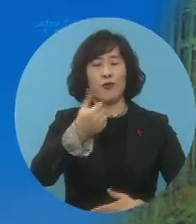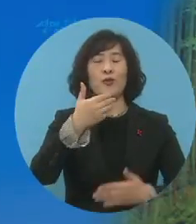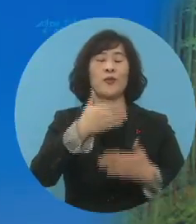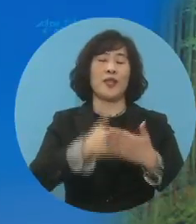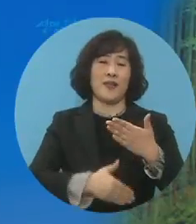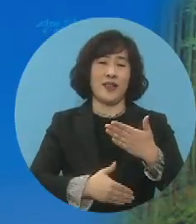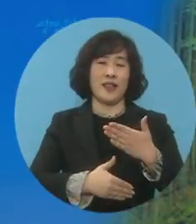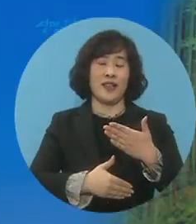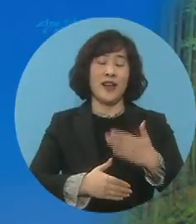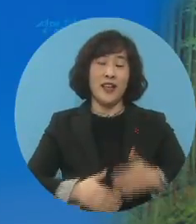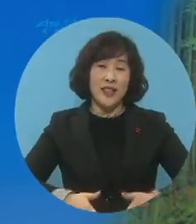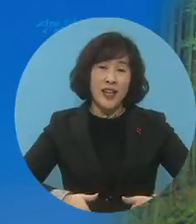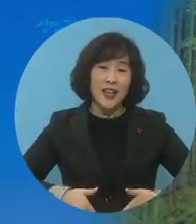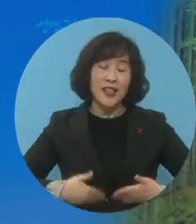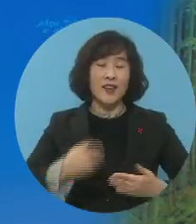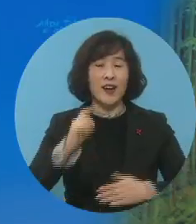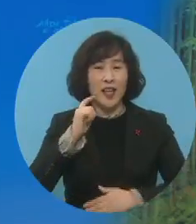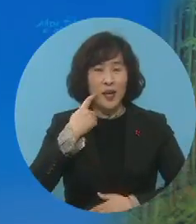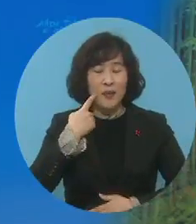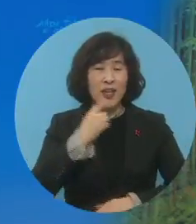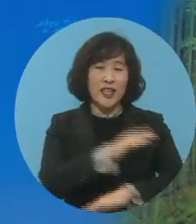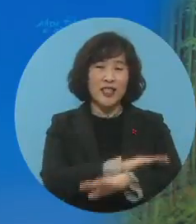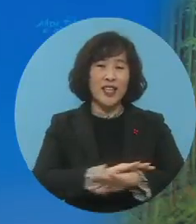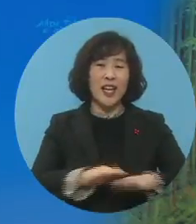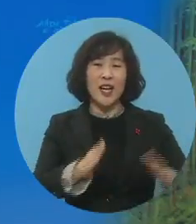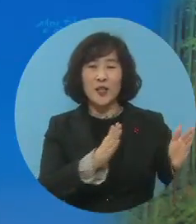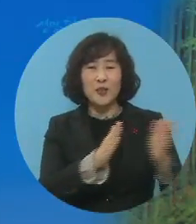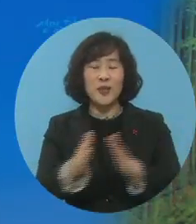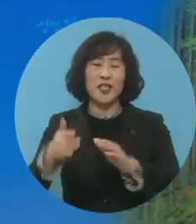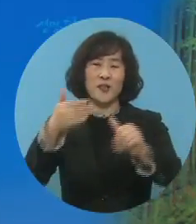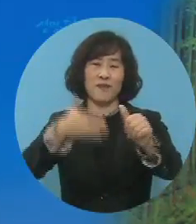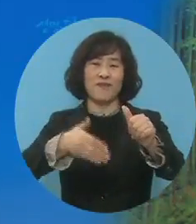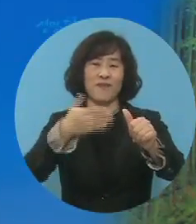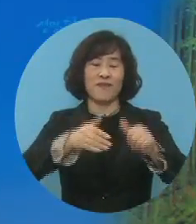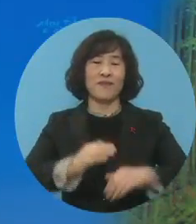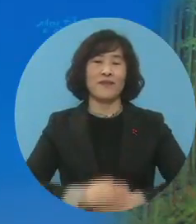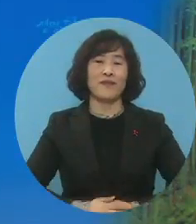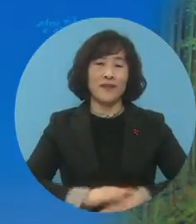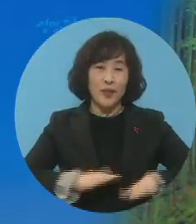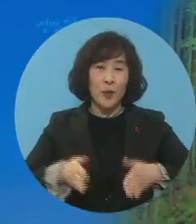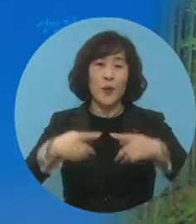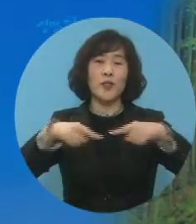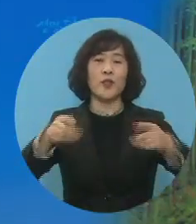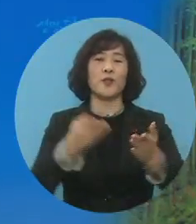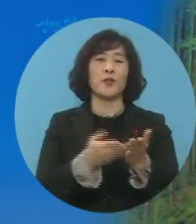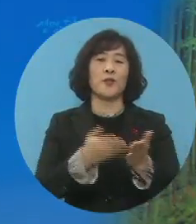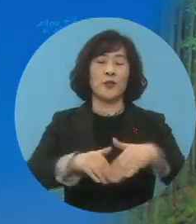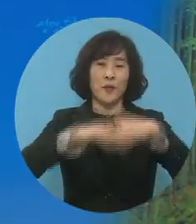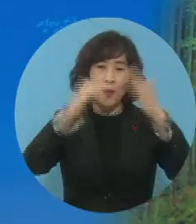다사다난했던 2017년도 얼마 남지 않았습니다. 따뜻하고 아름답게 마무리하시기 바랍니다.